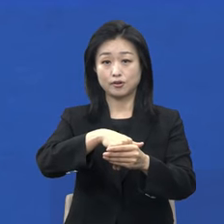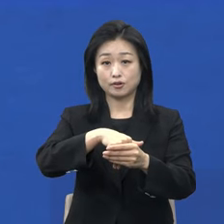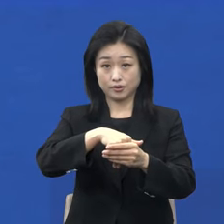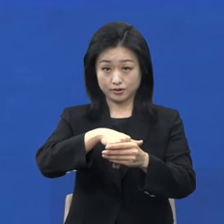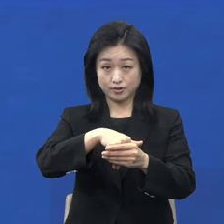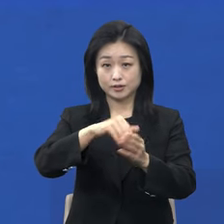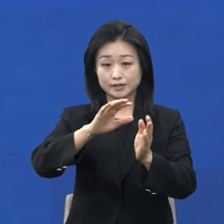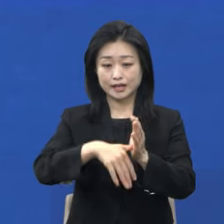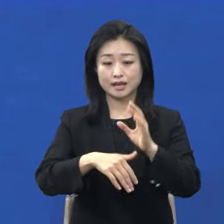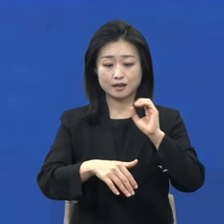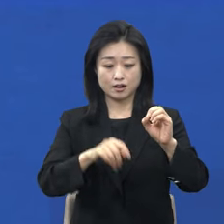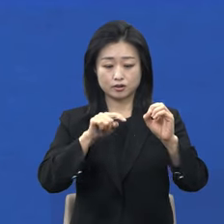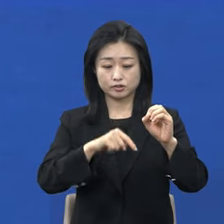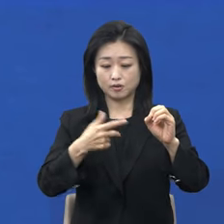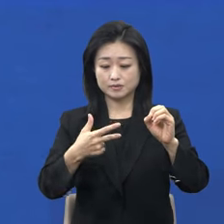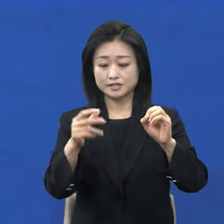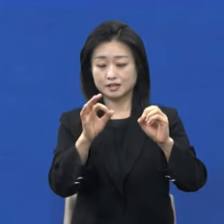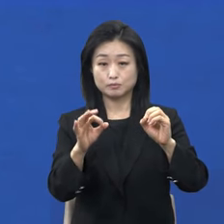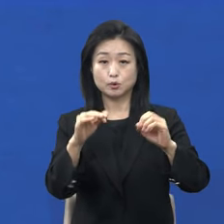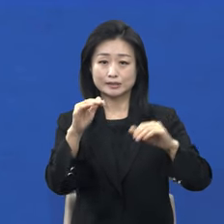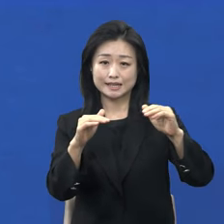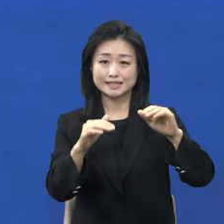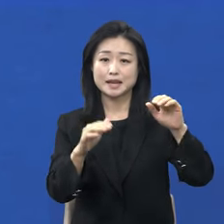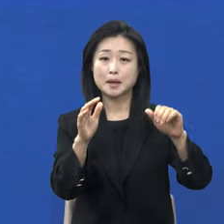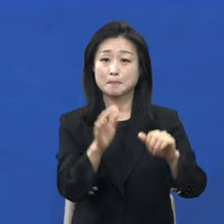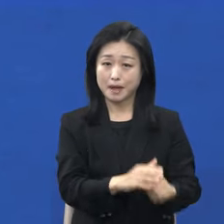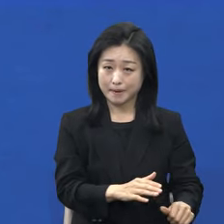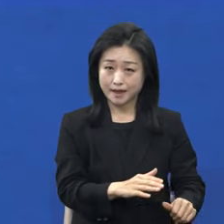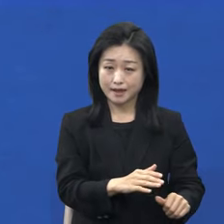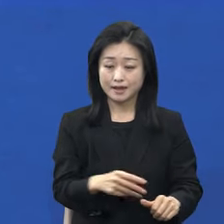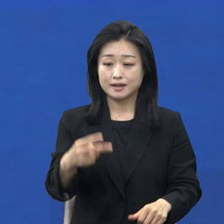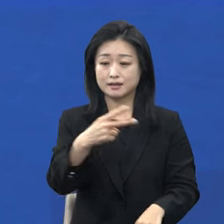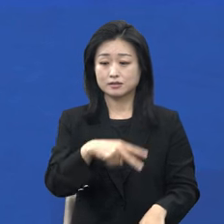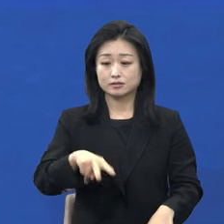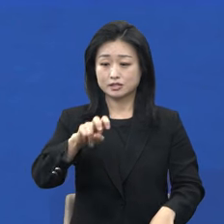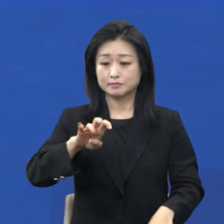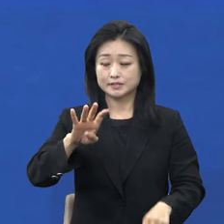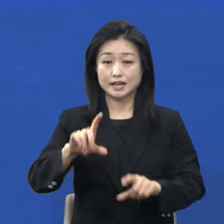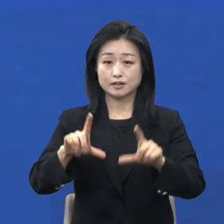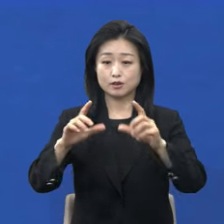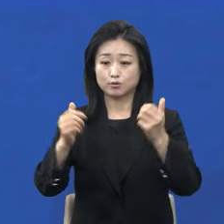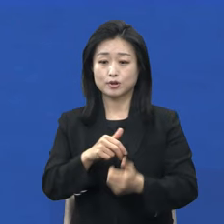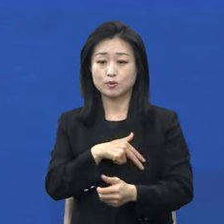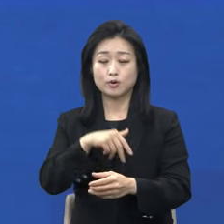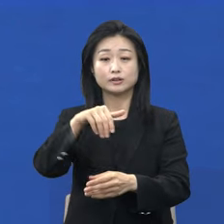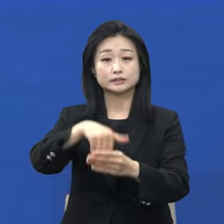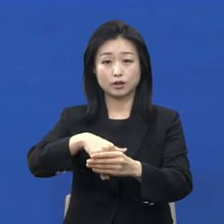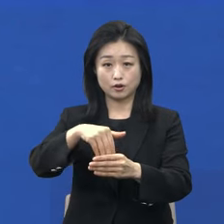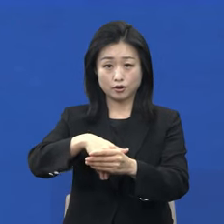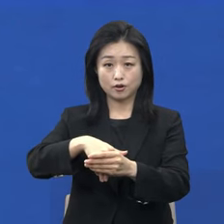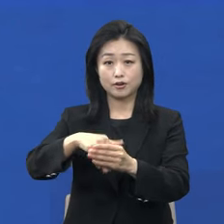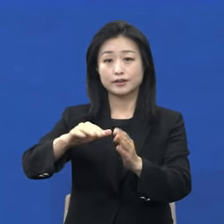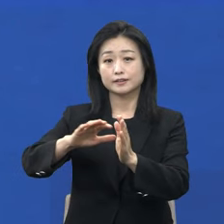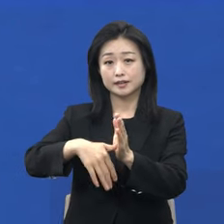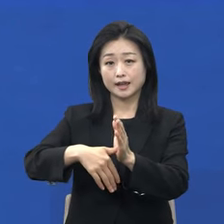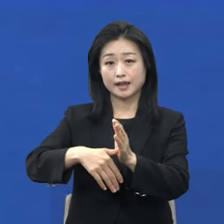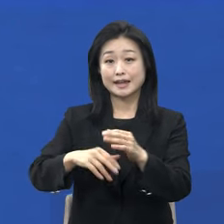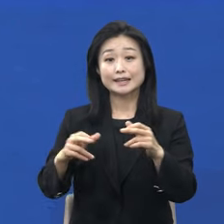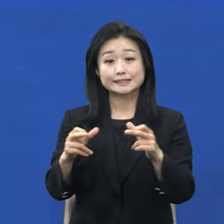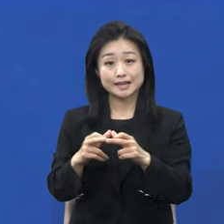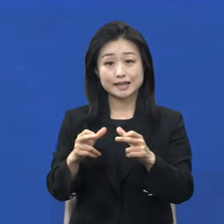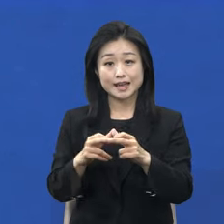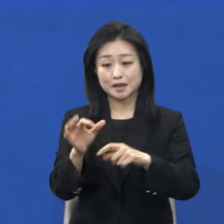약 0.7% 차이의 패배와 2024년 국회의원을 뽑는 총선에서는